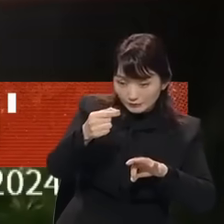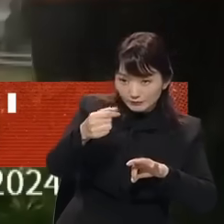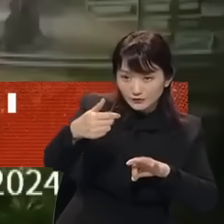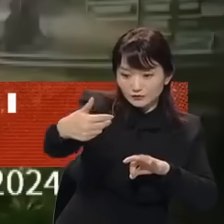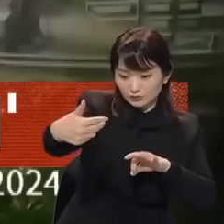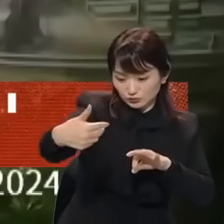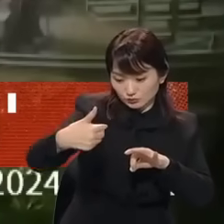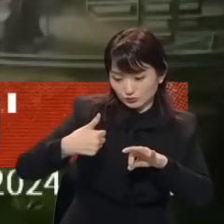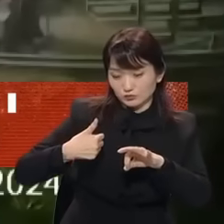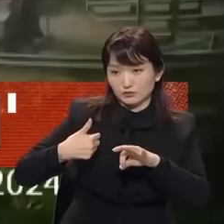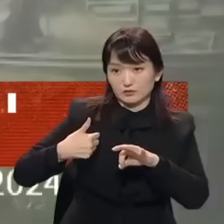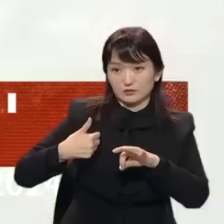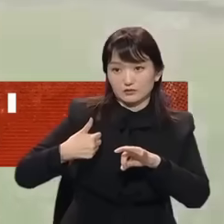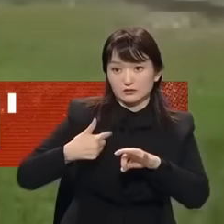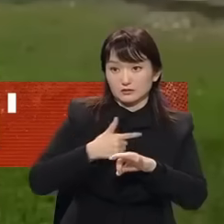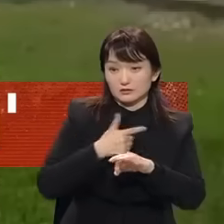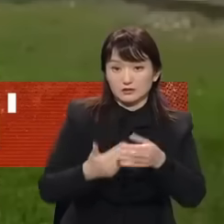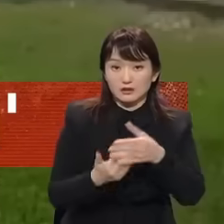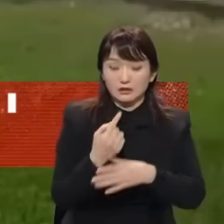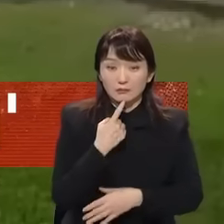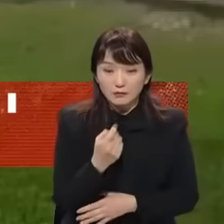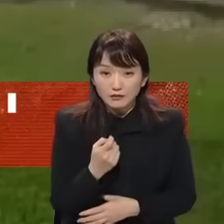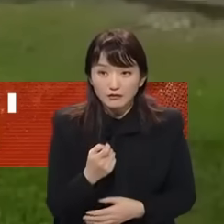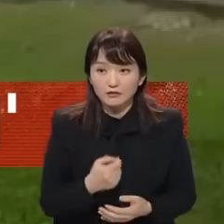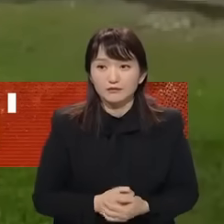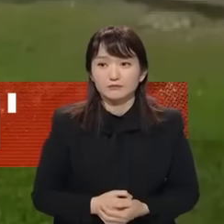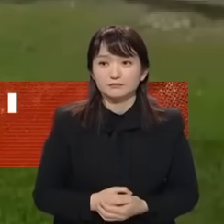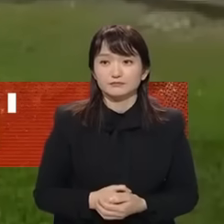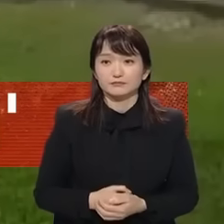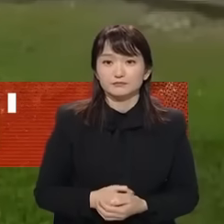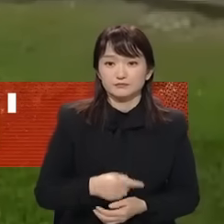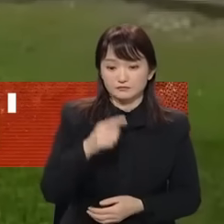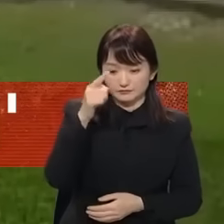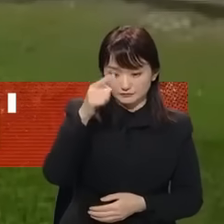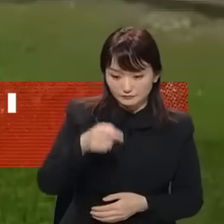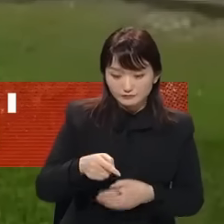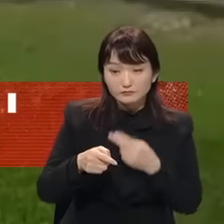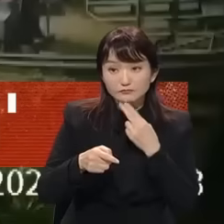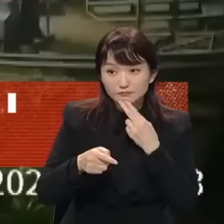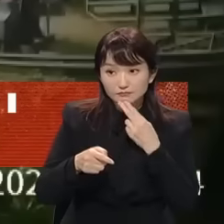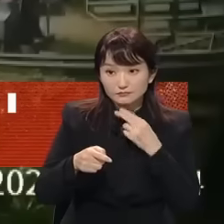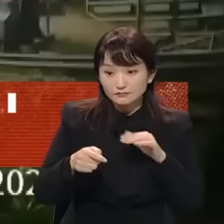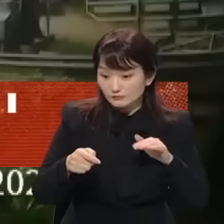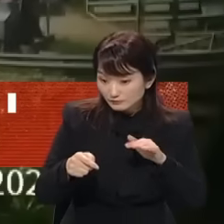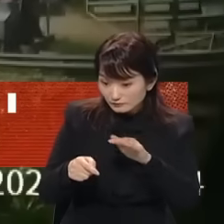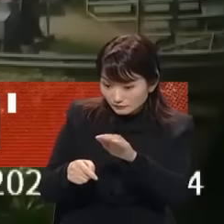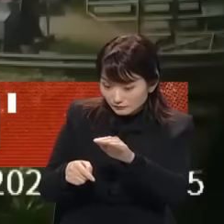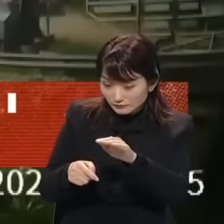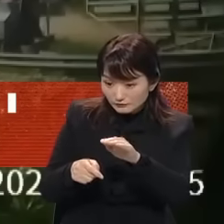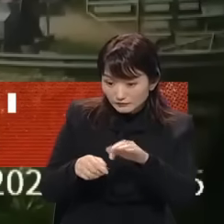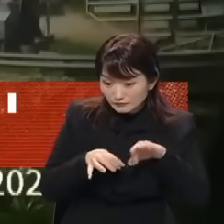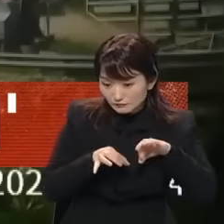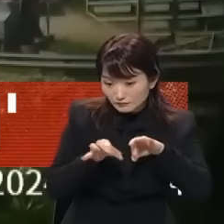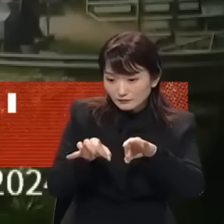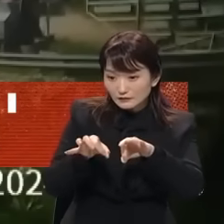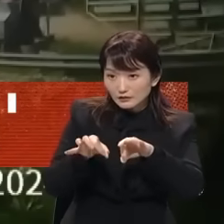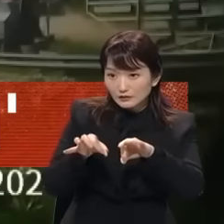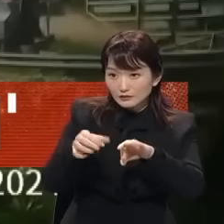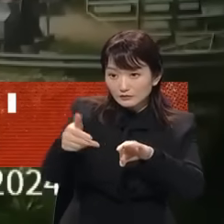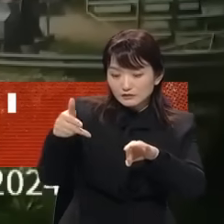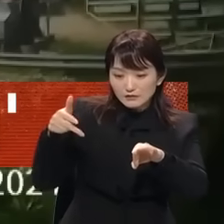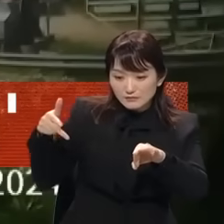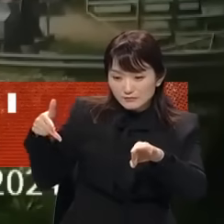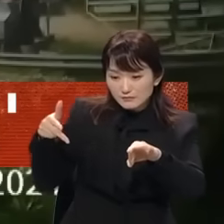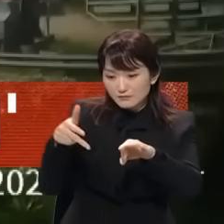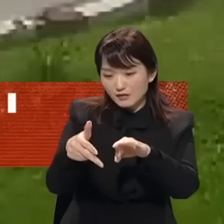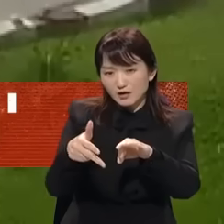지나갔습니다. 하마터면 정말 큰일이 날 뻔했죠. 이 차단기가 없었다면, 또 오르막길 아니었다면 이 운전자 끔찍한 사고를 피하지 못했을